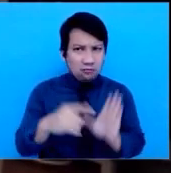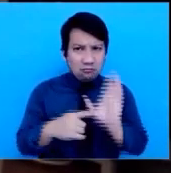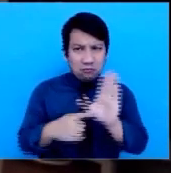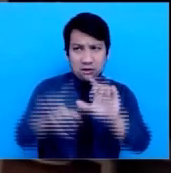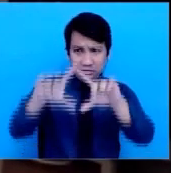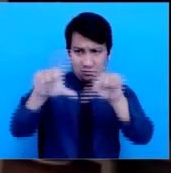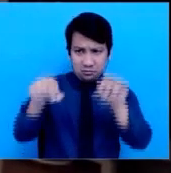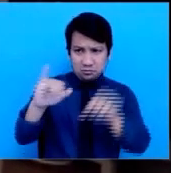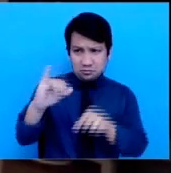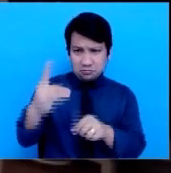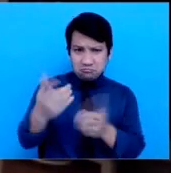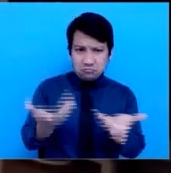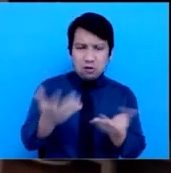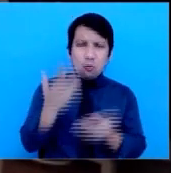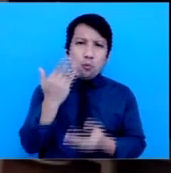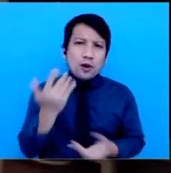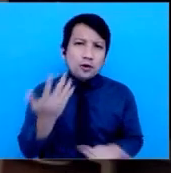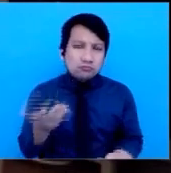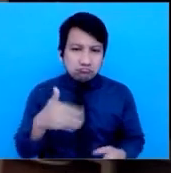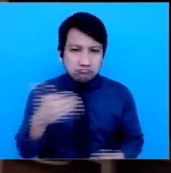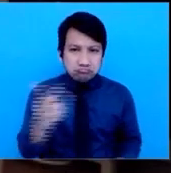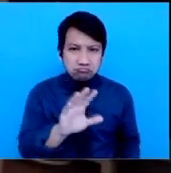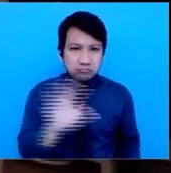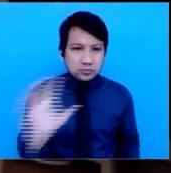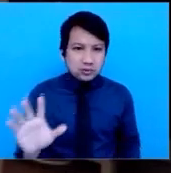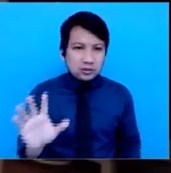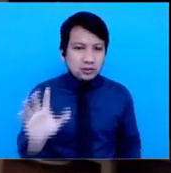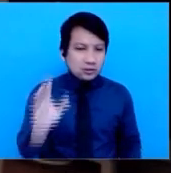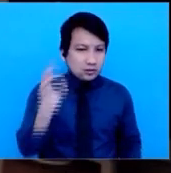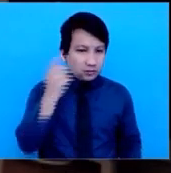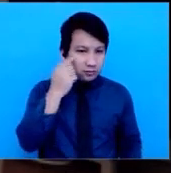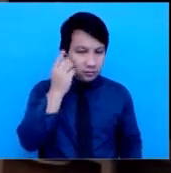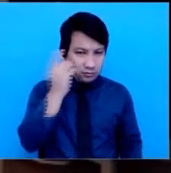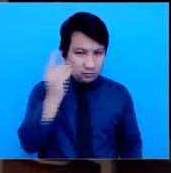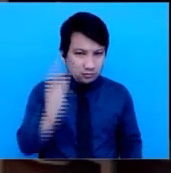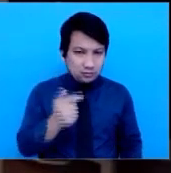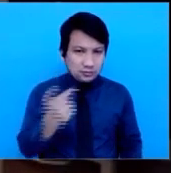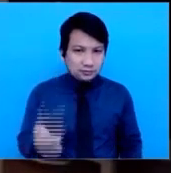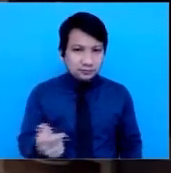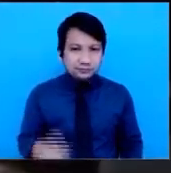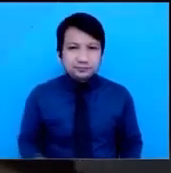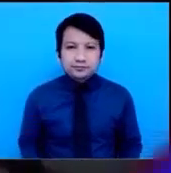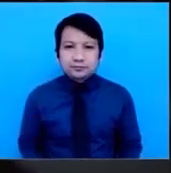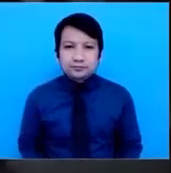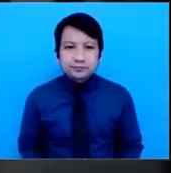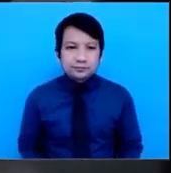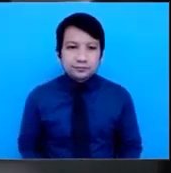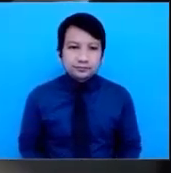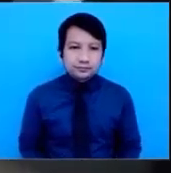vaccine cards. Bakit kaya? Nasa front tayo ng balitang yan, si Gerard De La Peña.